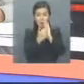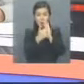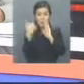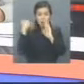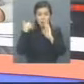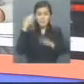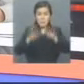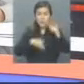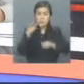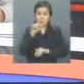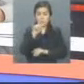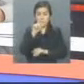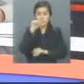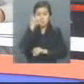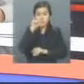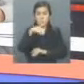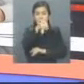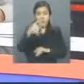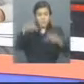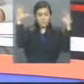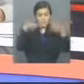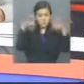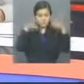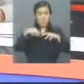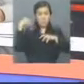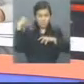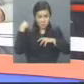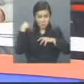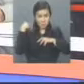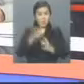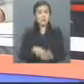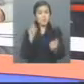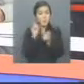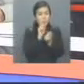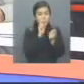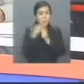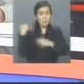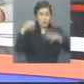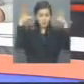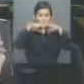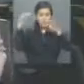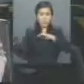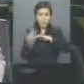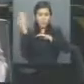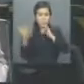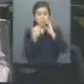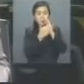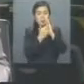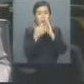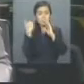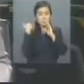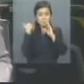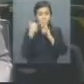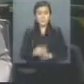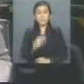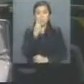20อาจจะต้องมีฝนตกหนักซึ่งเมื่อวานที่ผ่านมาก็มีหลายพื้นที่ได้รับผลกระทบจากพายุฤดูร้อนนี้แล้วนะคะไปดูที่ศูนย์อุ